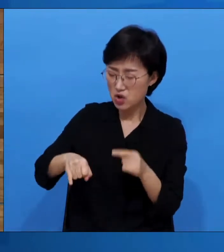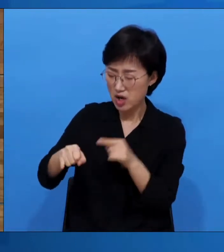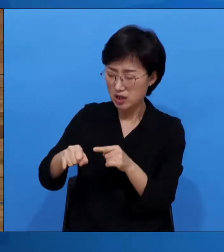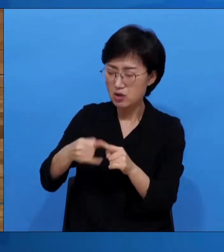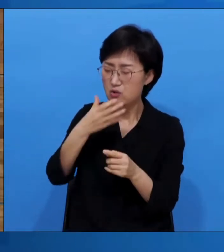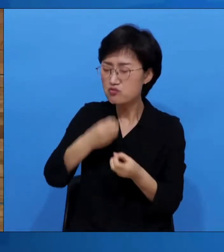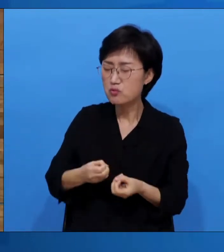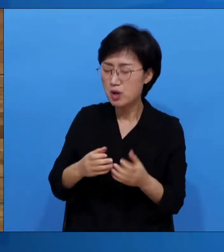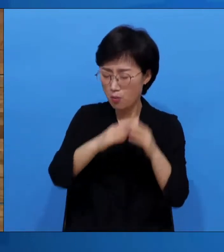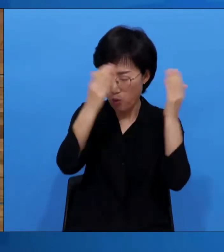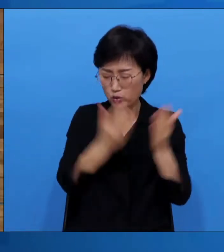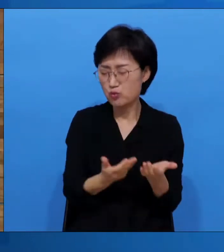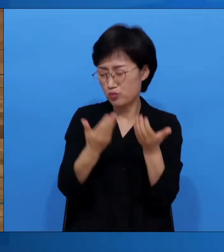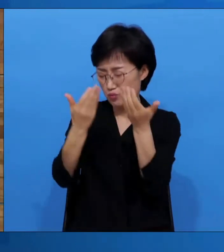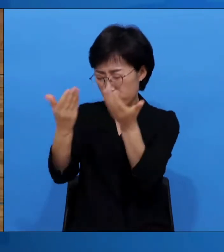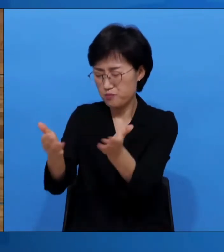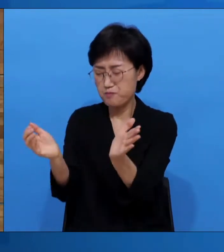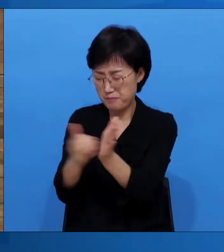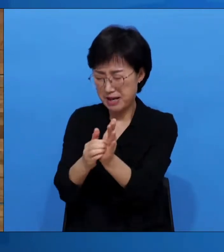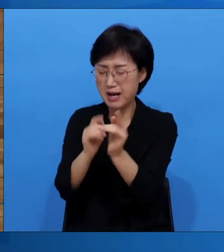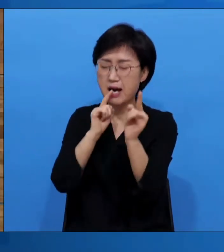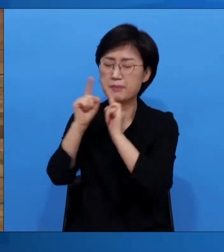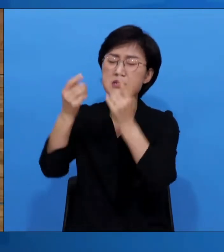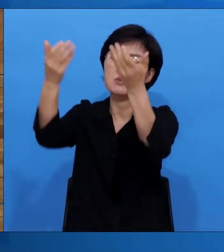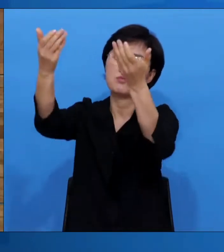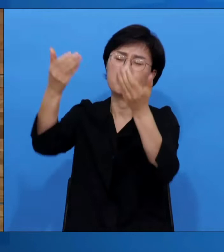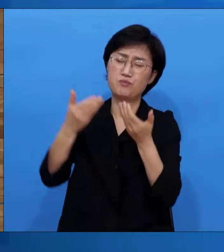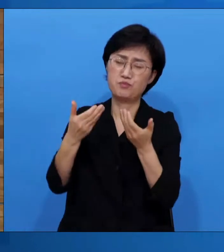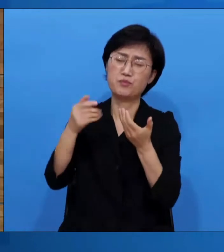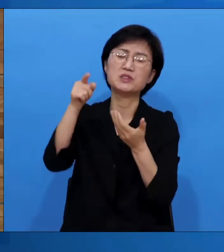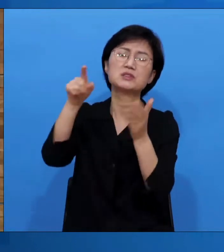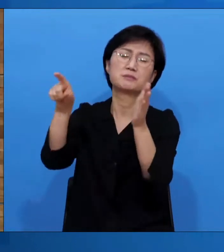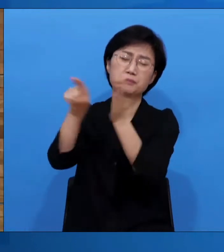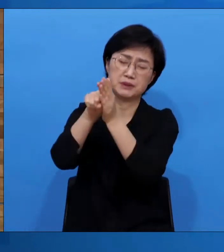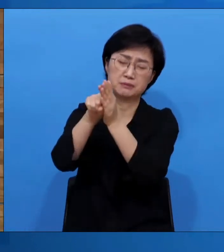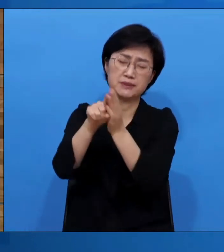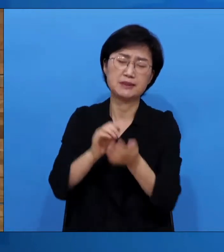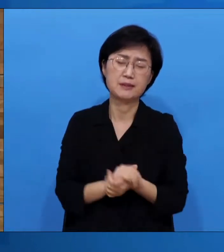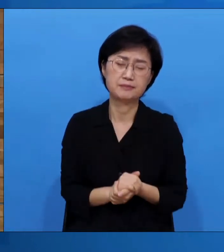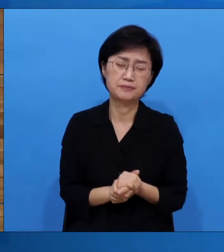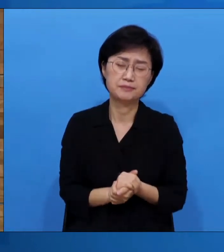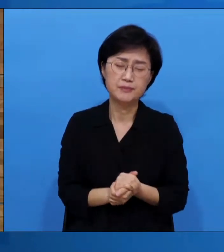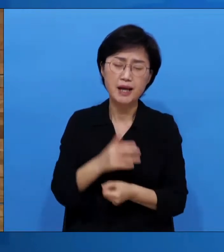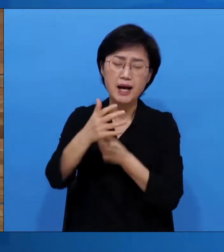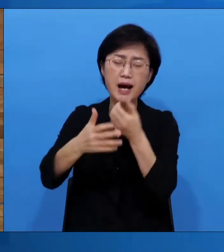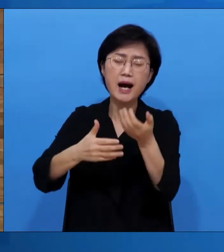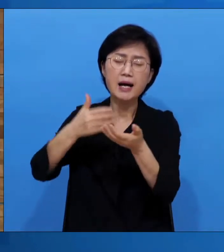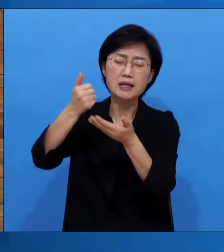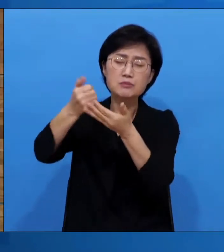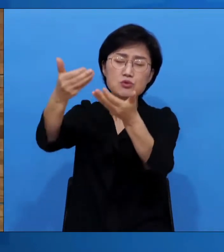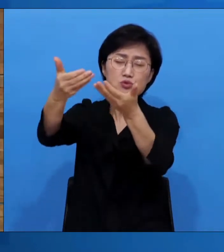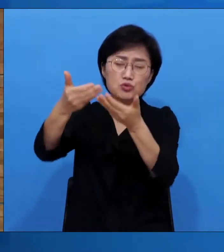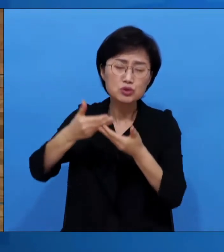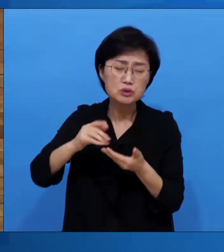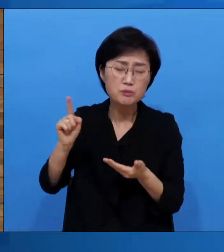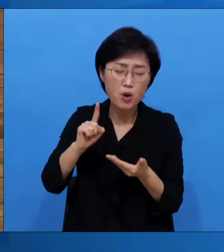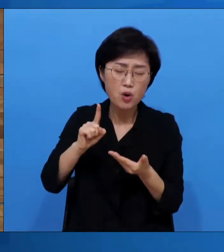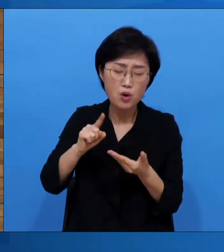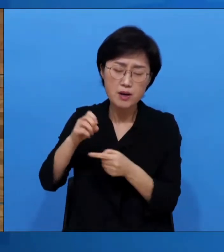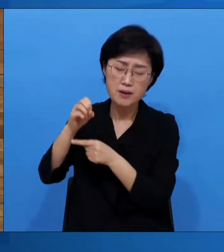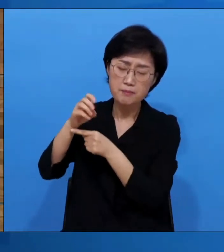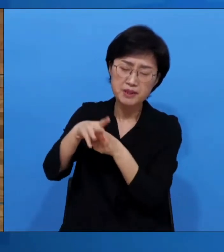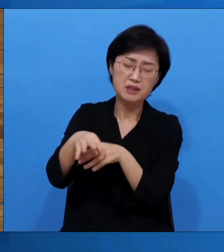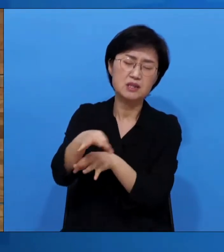people and the animals that are on it, and I give it to anyone whom I am pleased with. 하나님 주시는 빛의 경제를 받을 수 있는